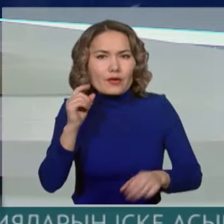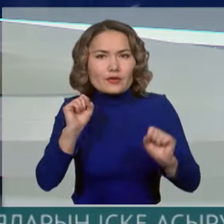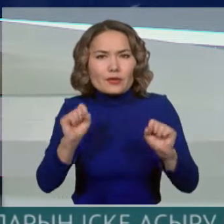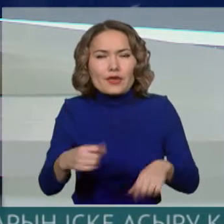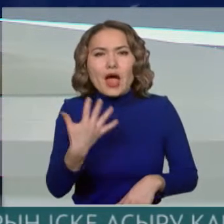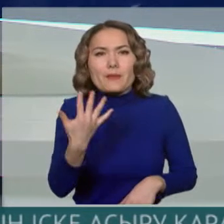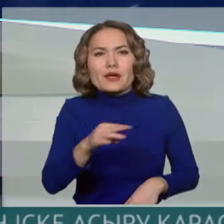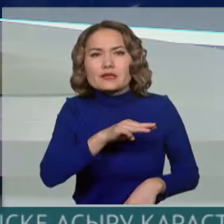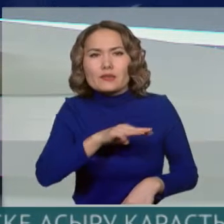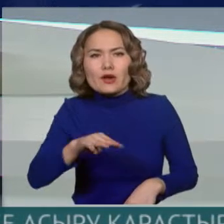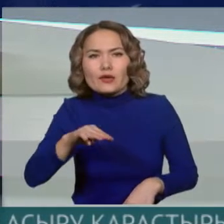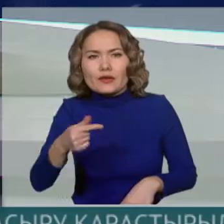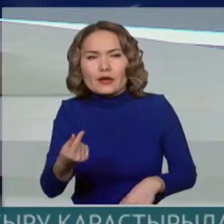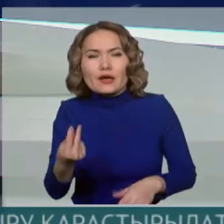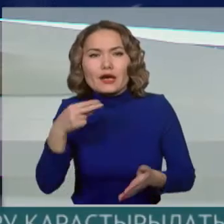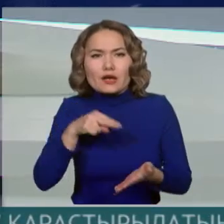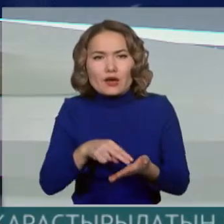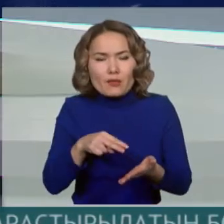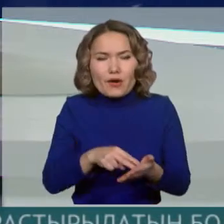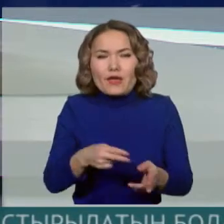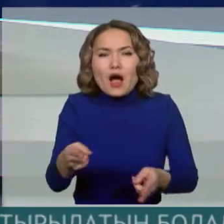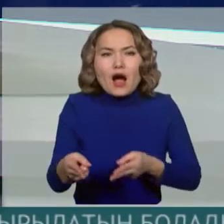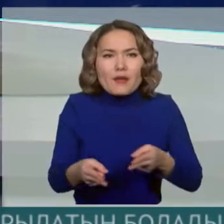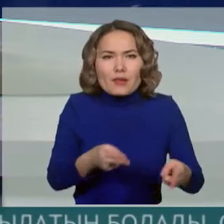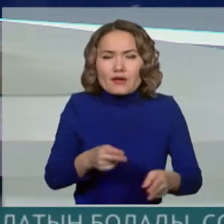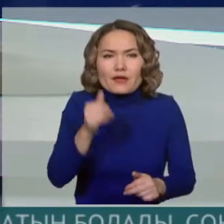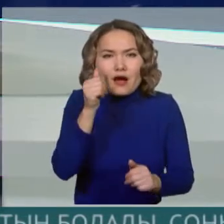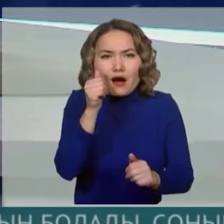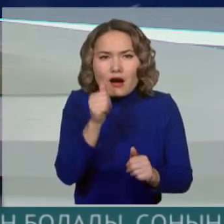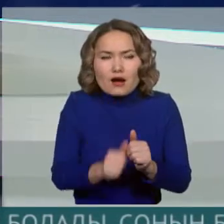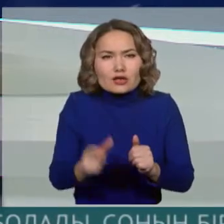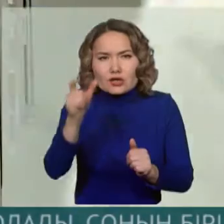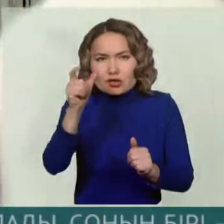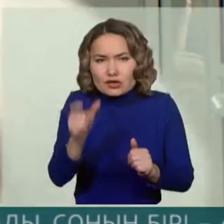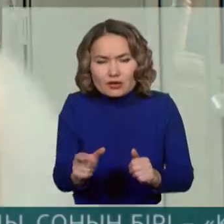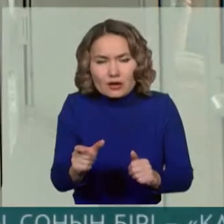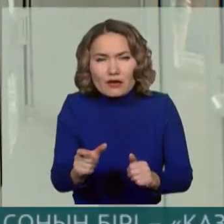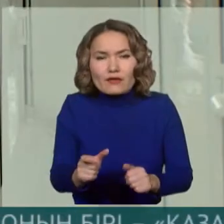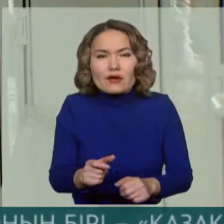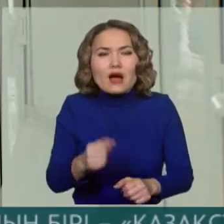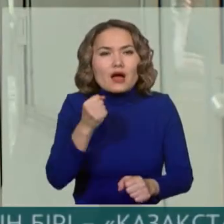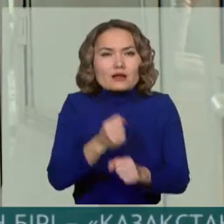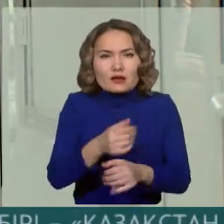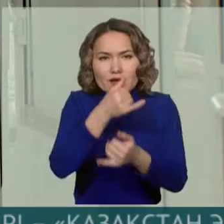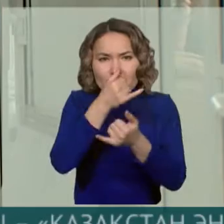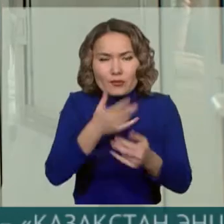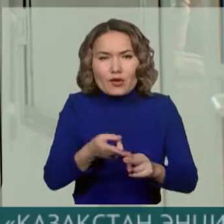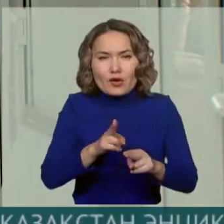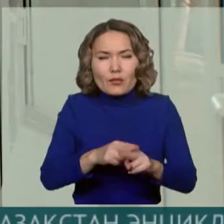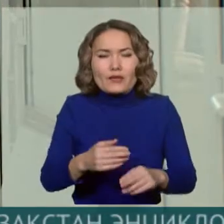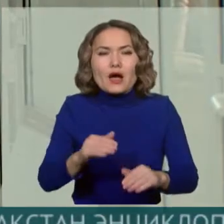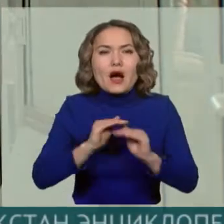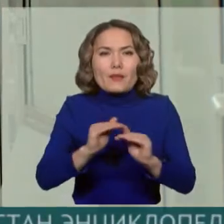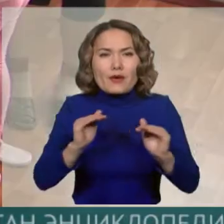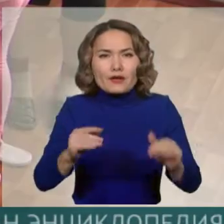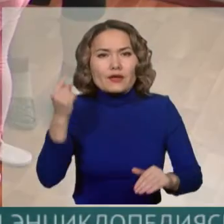құны 5 миллион теңге болатын операцияға екінің бірінің қолы жете бермейді. Ал денсаулық сақтау министрлігінен бөлінген квоталар емге зәру балалардың